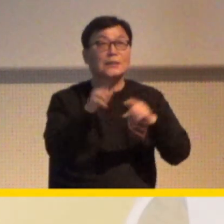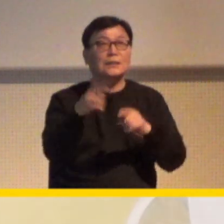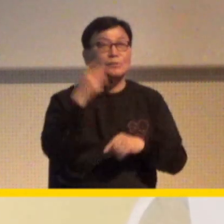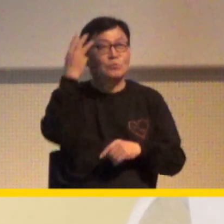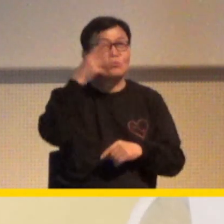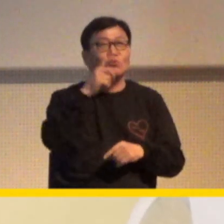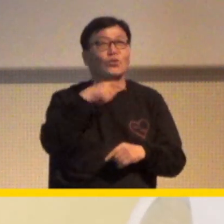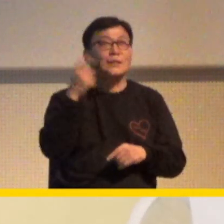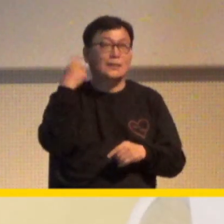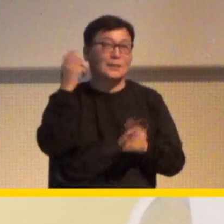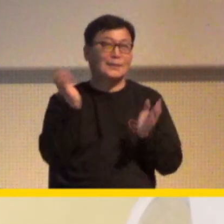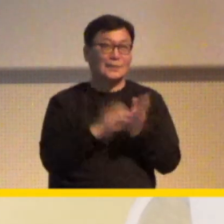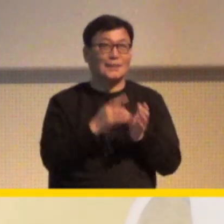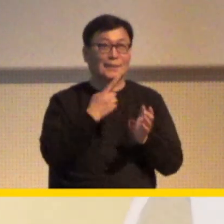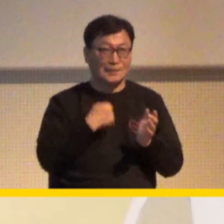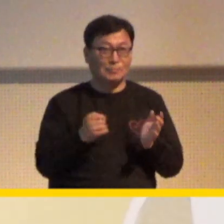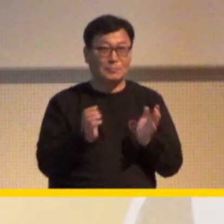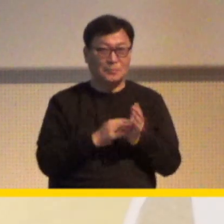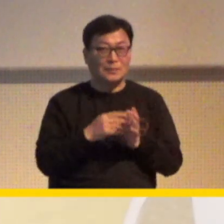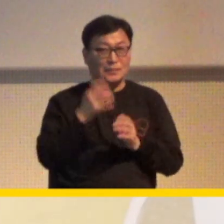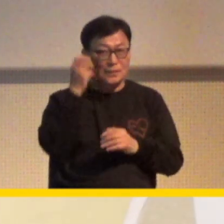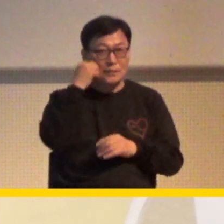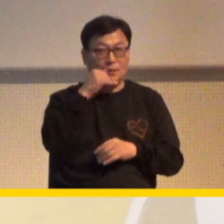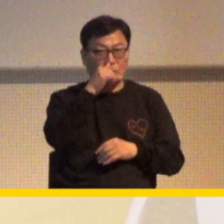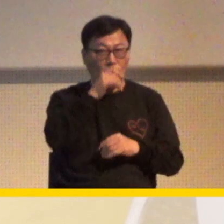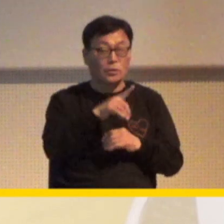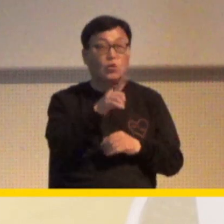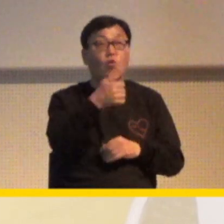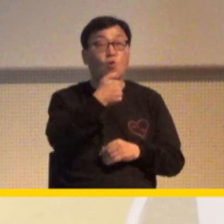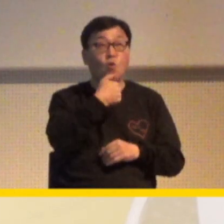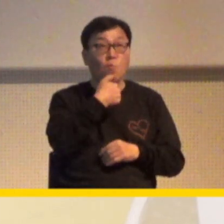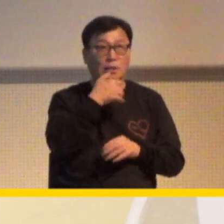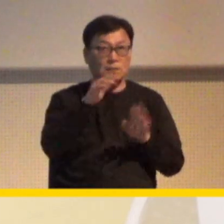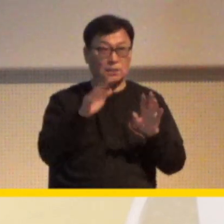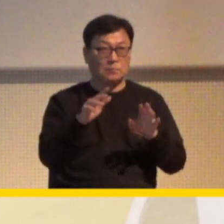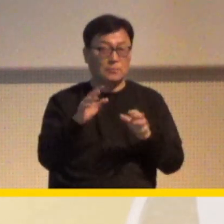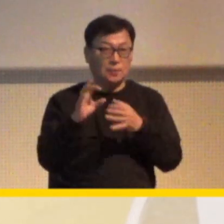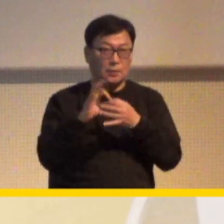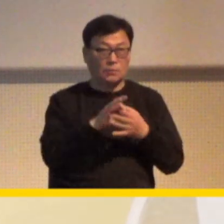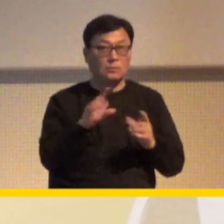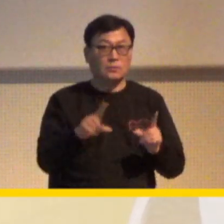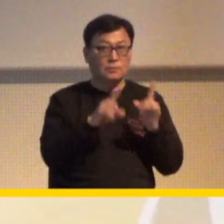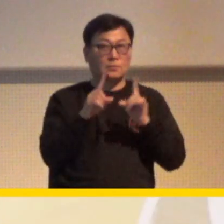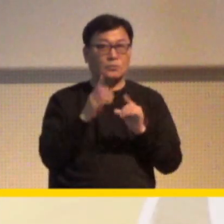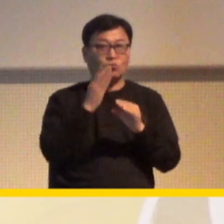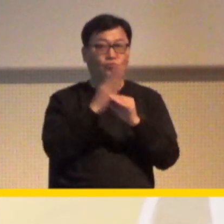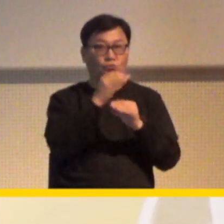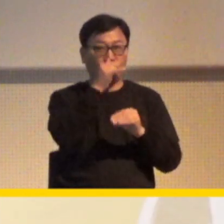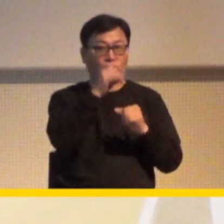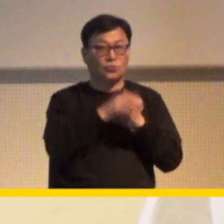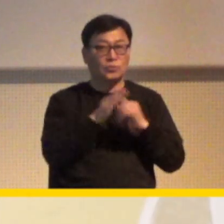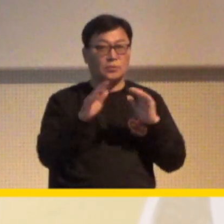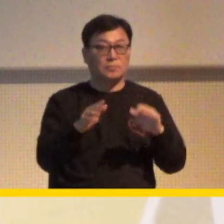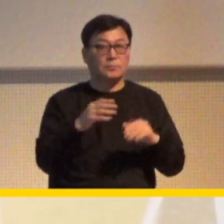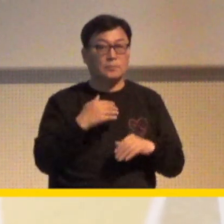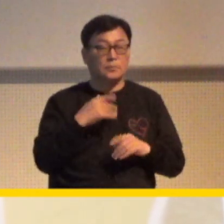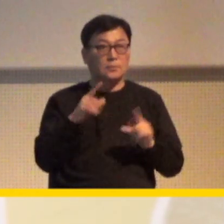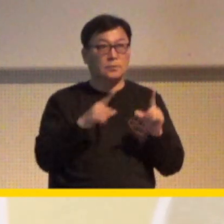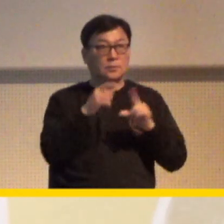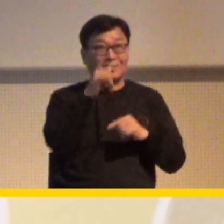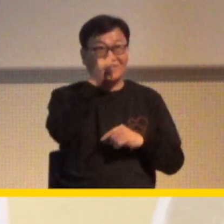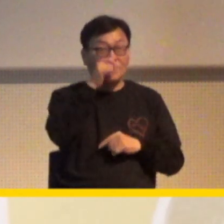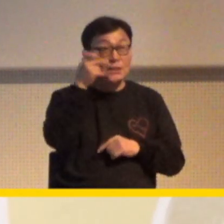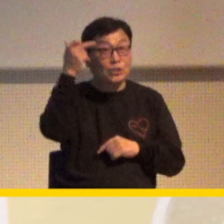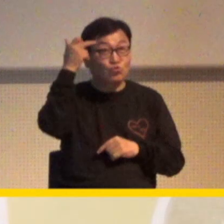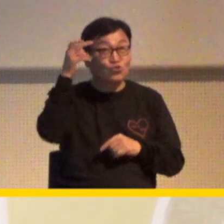기억이 납니다. 네, 그 로마에 저는 아직도 여기 살고 있고요. 저는 지금 여기